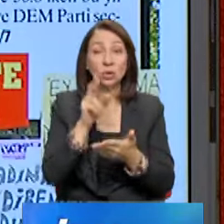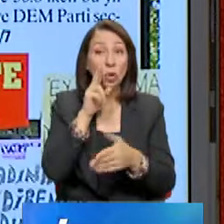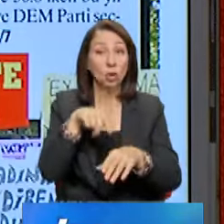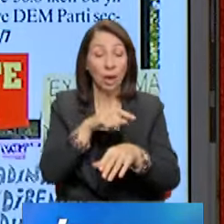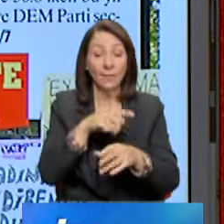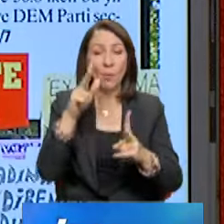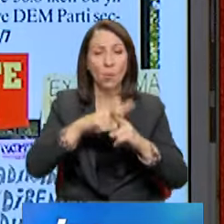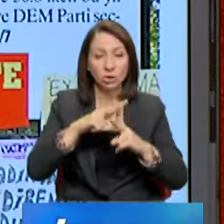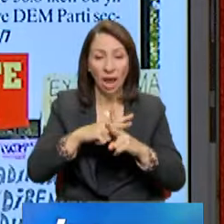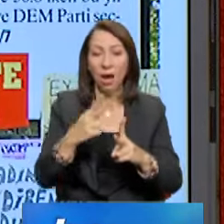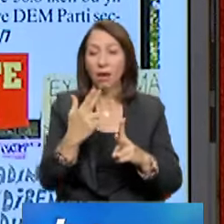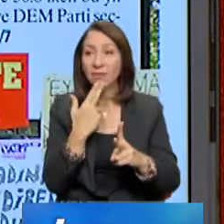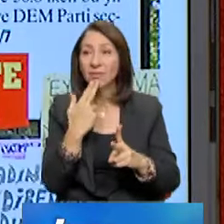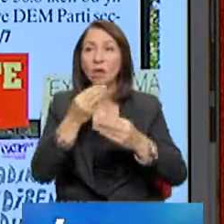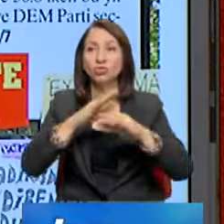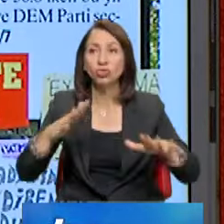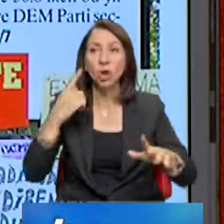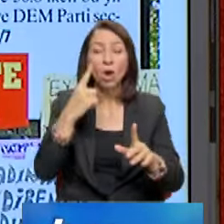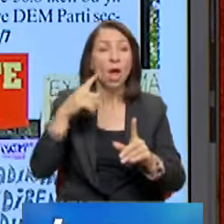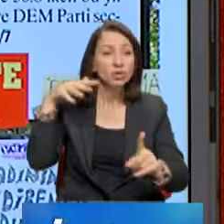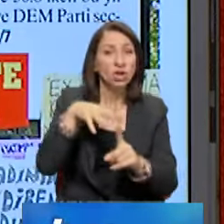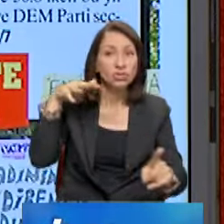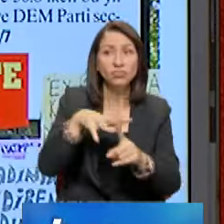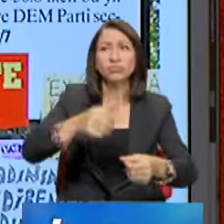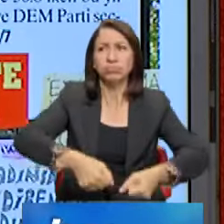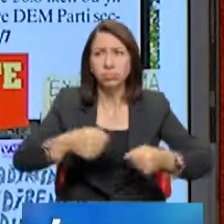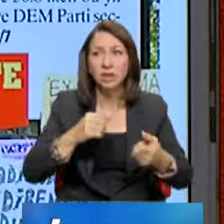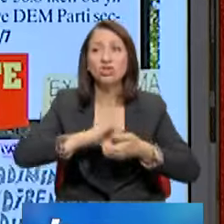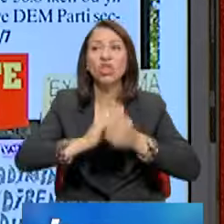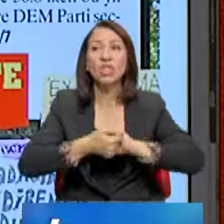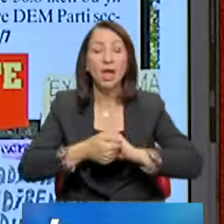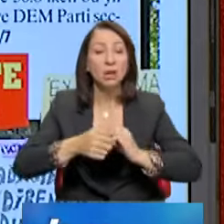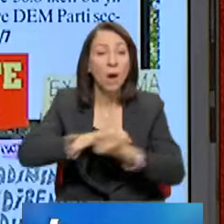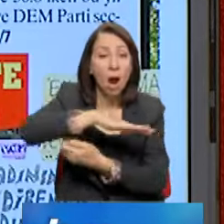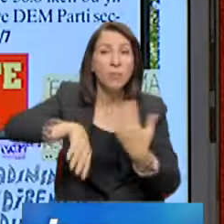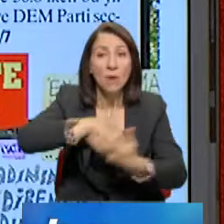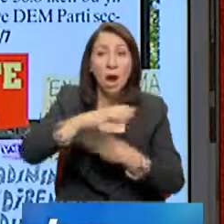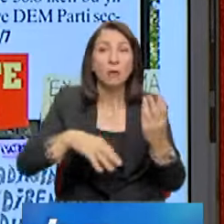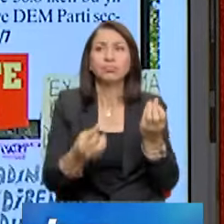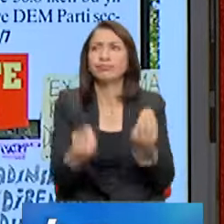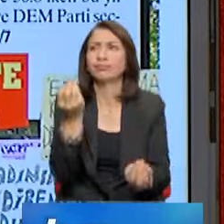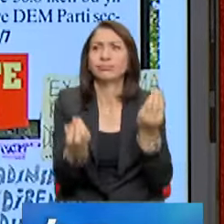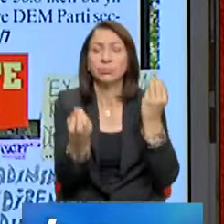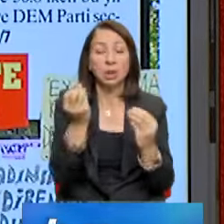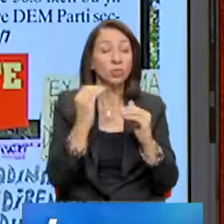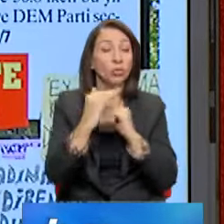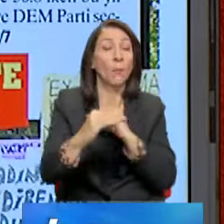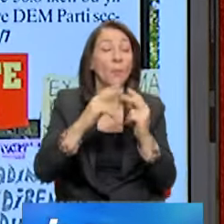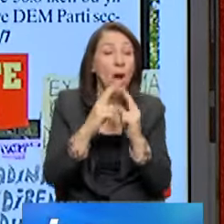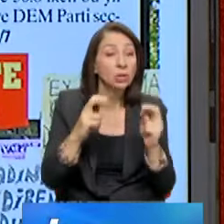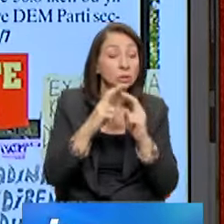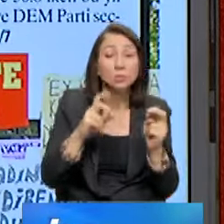dönemde polise, kadınlara ve çocuklara yönelik saldırılarla çete çatışmaları güvenlik problemini gün yüzüne çıkardı. Kamuoyu araştırmaları